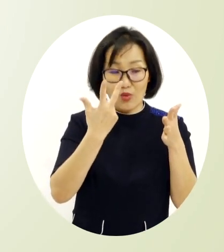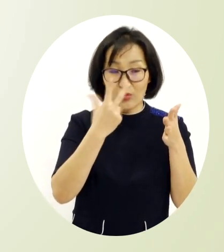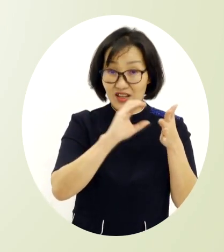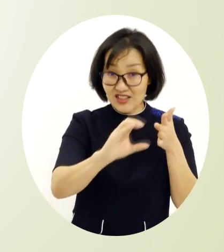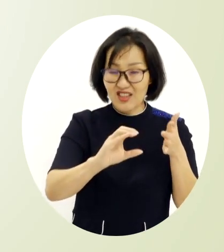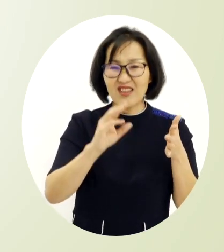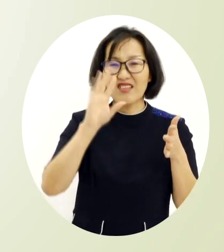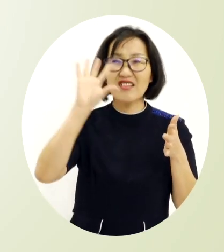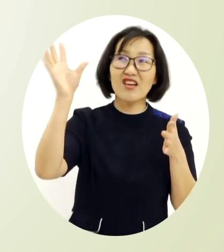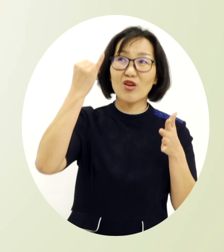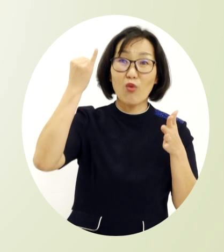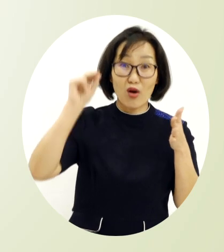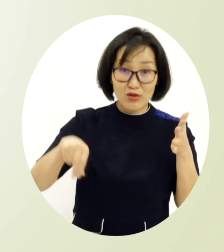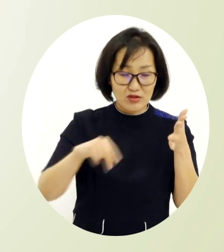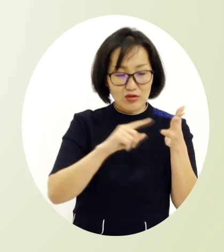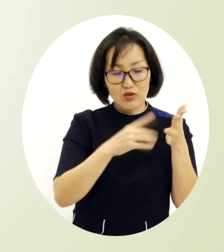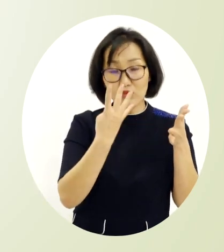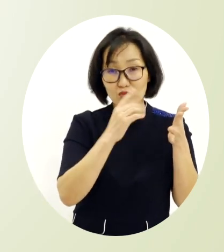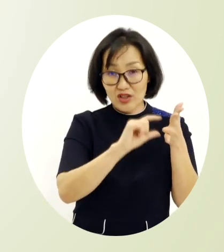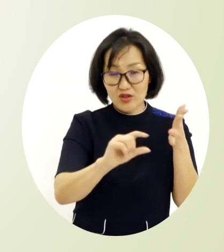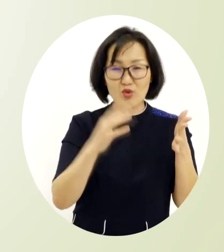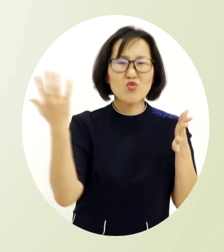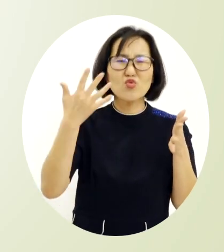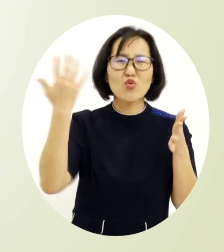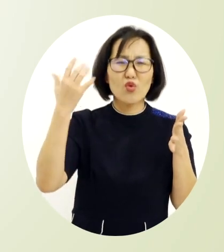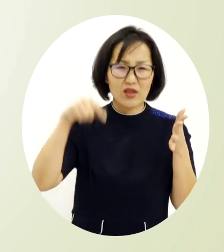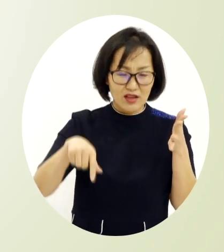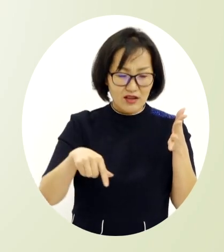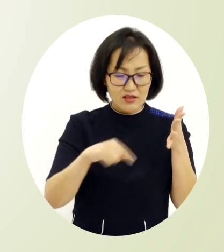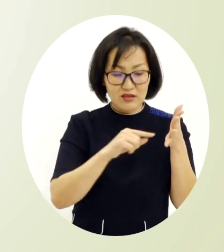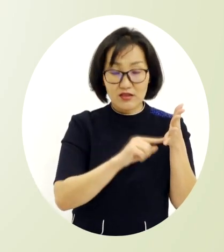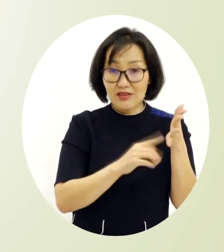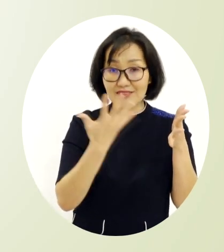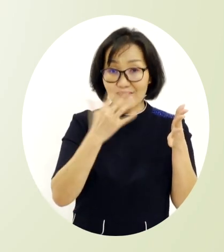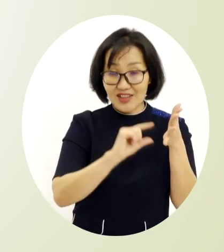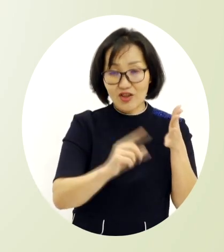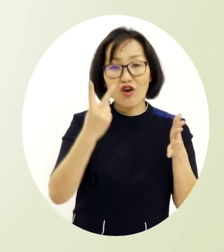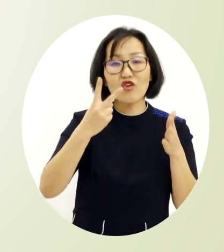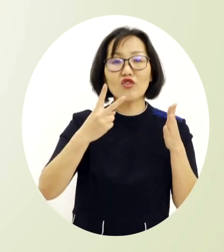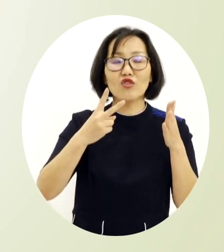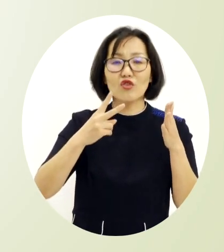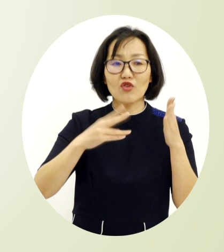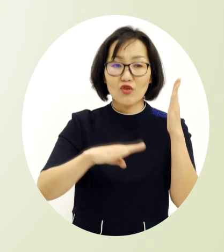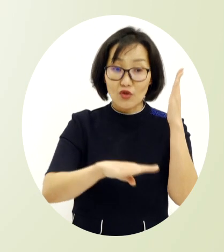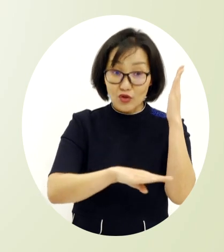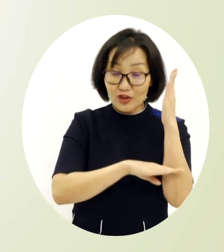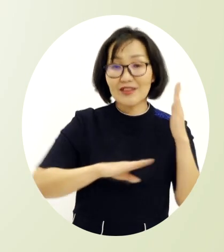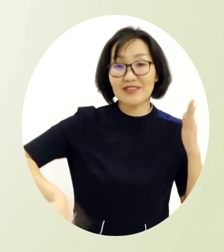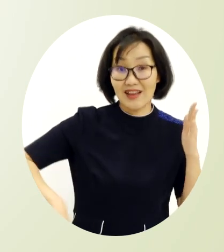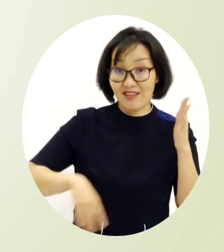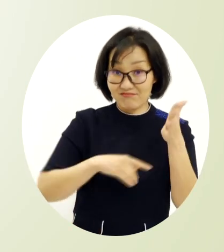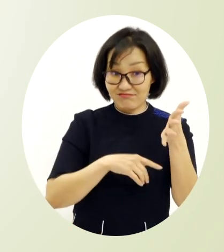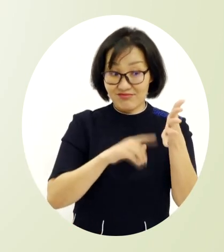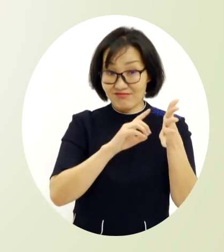муухайрч эхэлсэн нь, 4-р хэсэг шуургнаар, 5-р хэсэг 2 өдрийн дараа. Өнөөдрийн